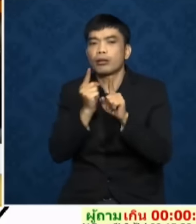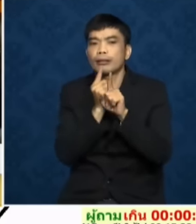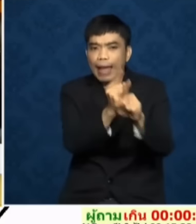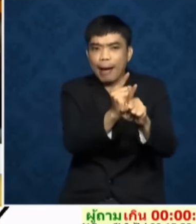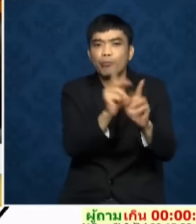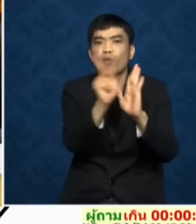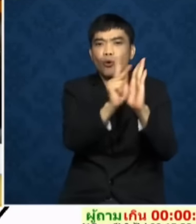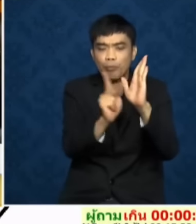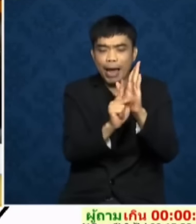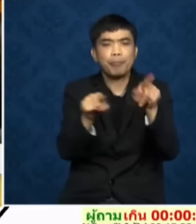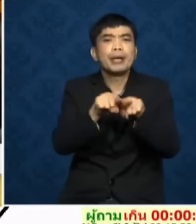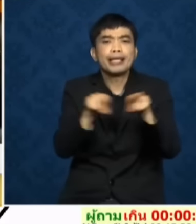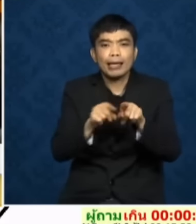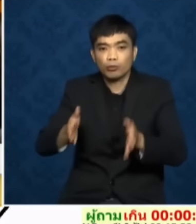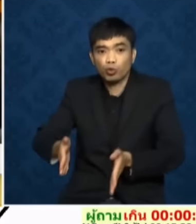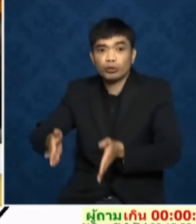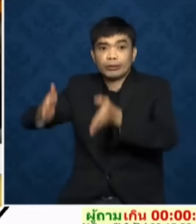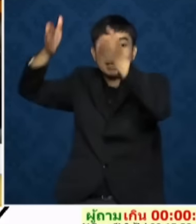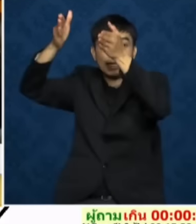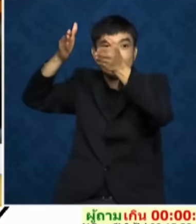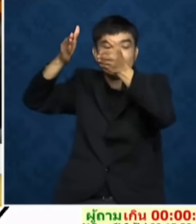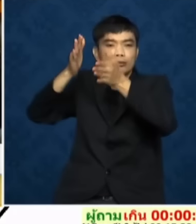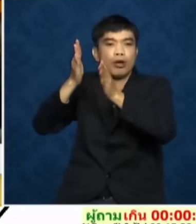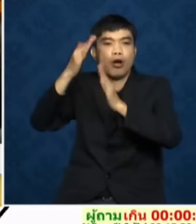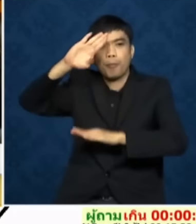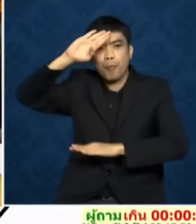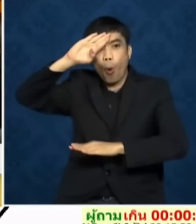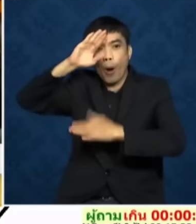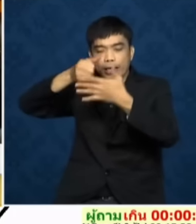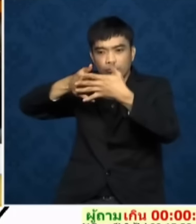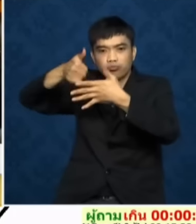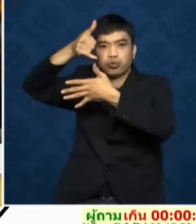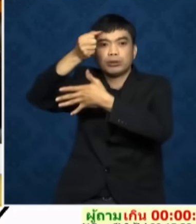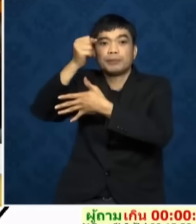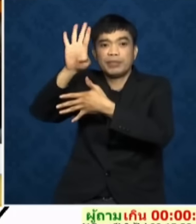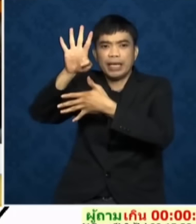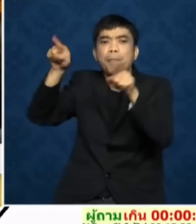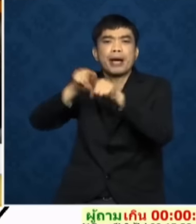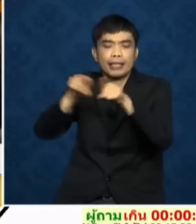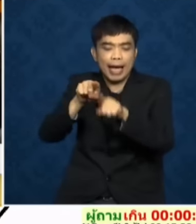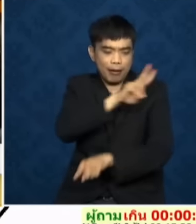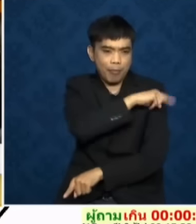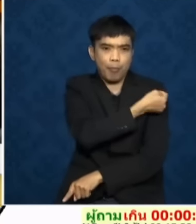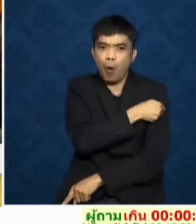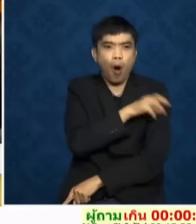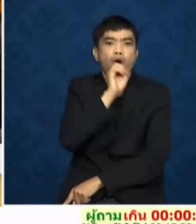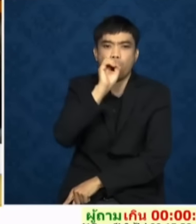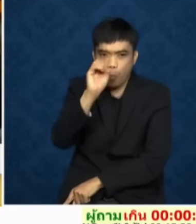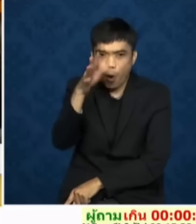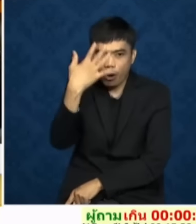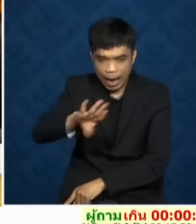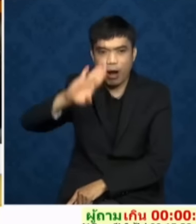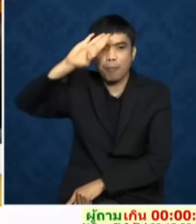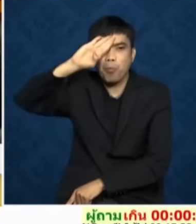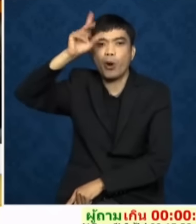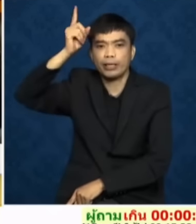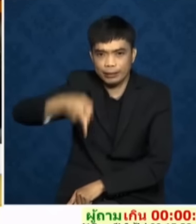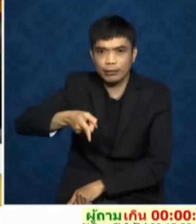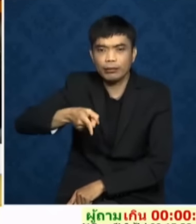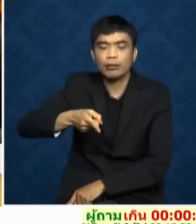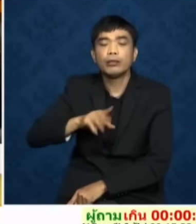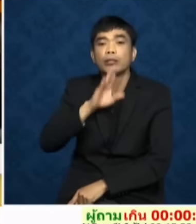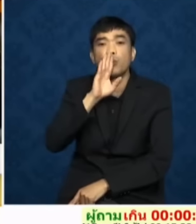ป็นเรื่องเหมือนกันแพทย์เขายืนยันแล้วก็การตัดสินใจของแพทย์ก็ต้องถือเป็นที่สุดส่วนท่านจะไปเรียกร้องอะไร